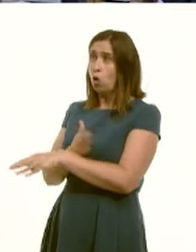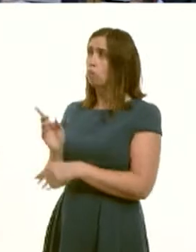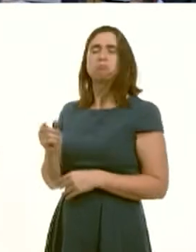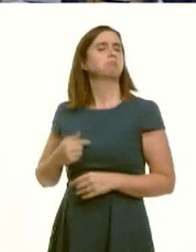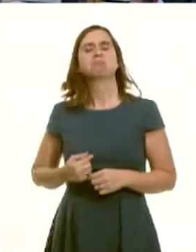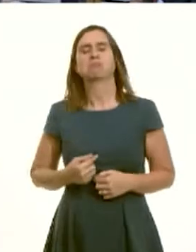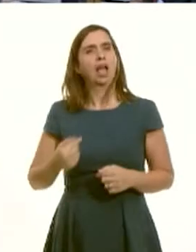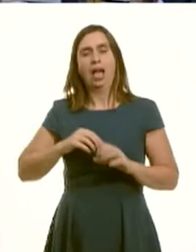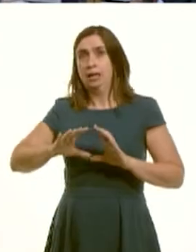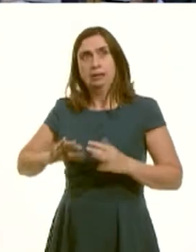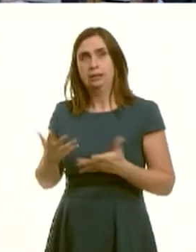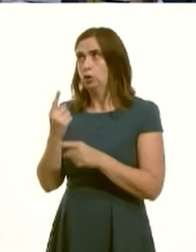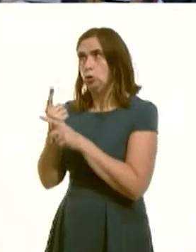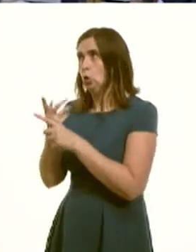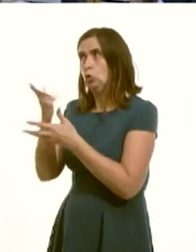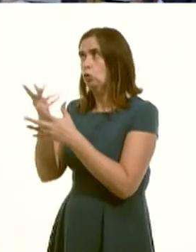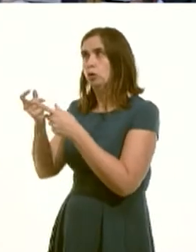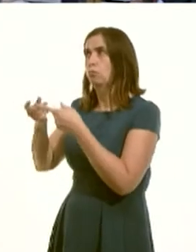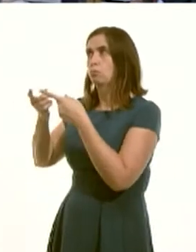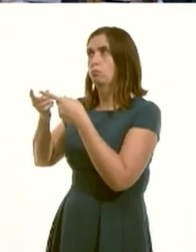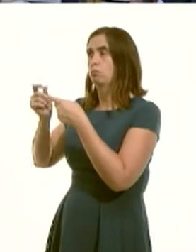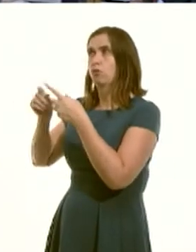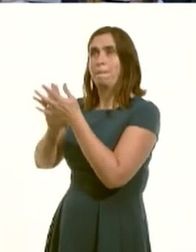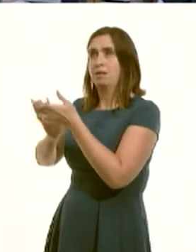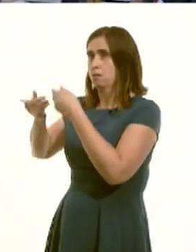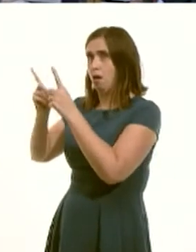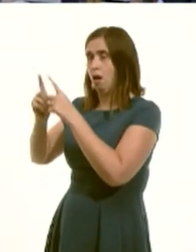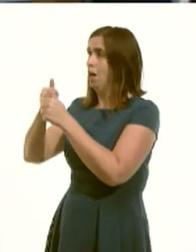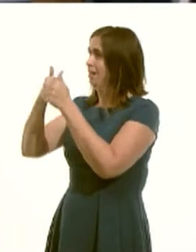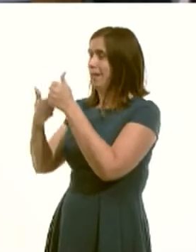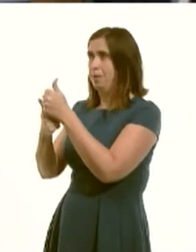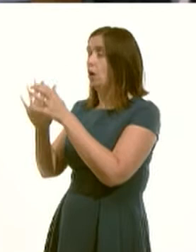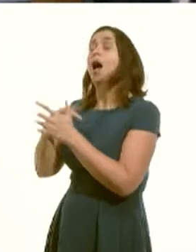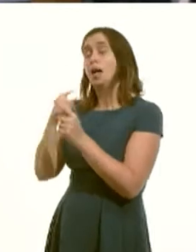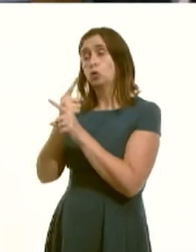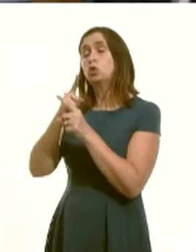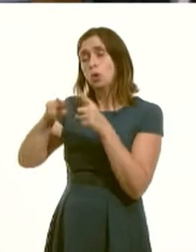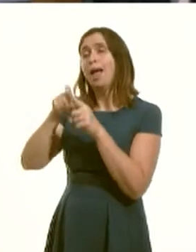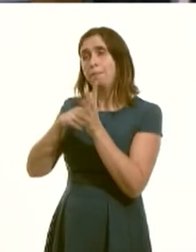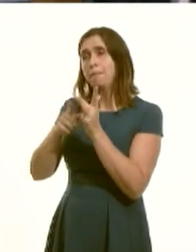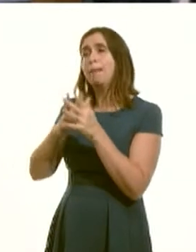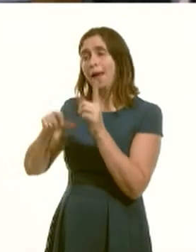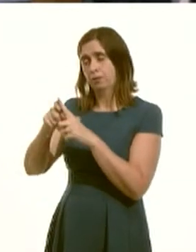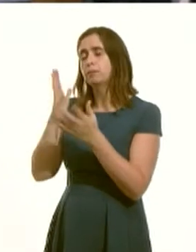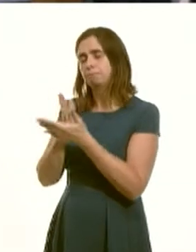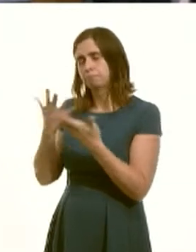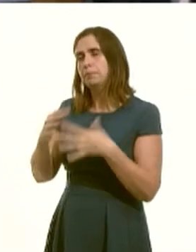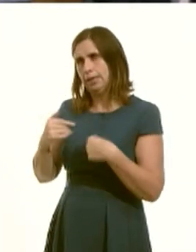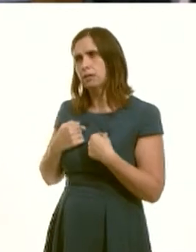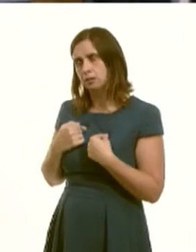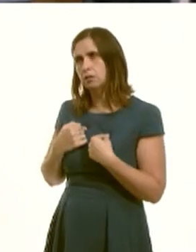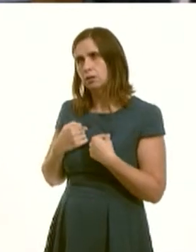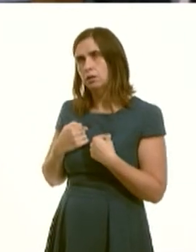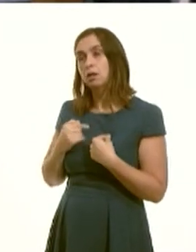na dirprwy Prif Weinidog, fe nes i siarad Ed Miliband, mae hwnna'n wir. Ond oedd yn rhywbeth gath i wneud mewn rhyw fath o